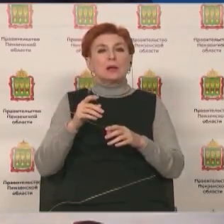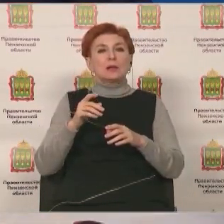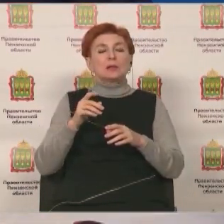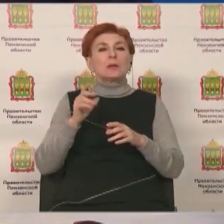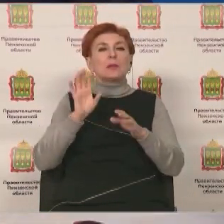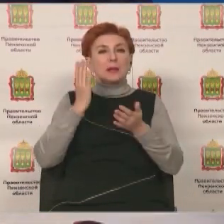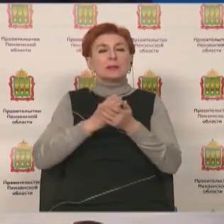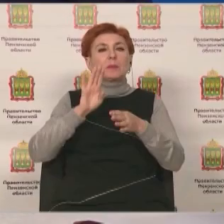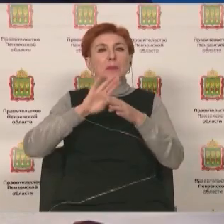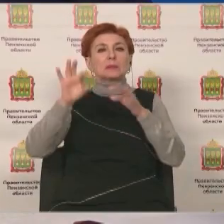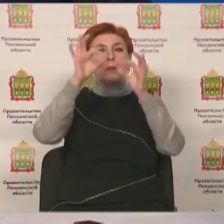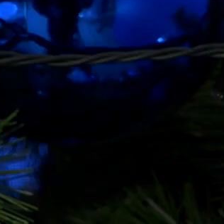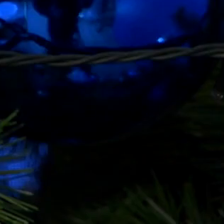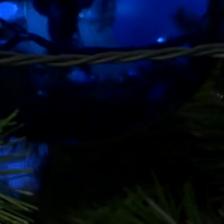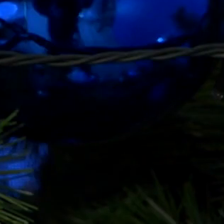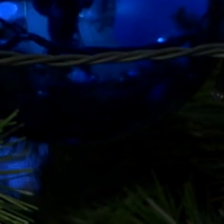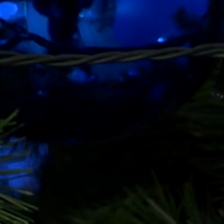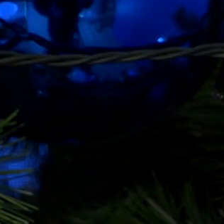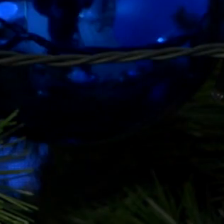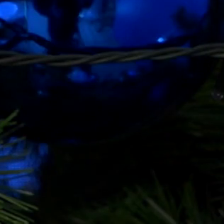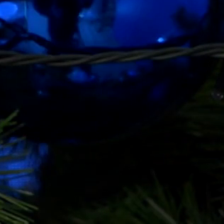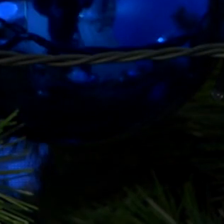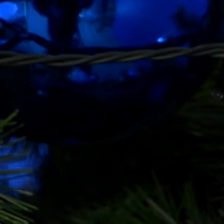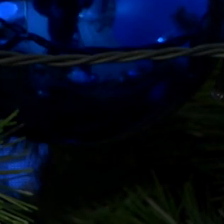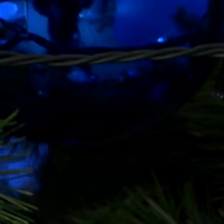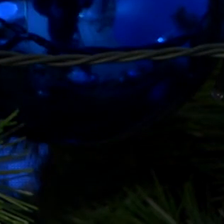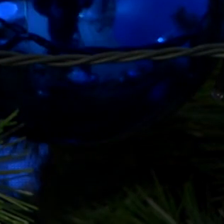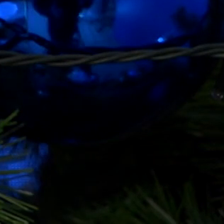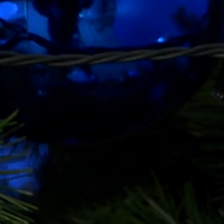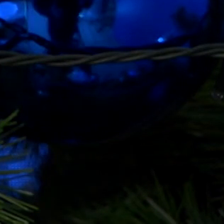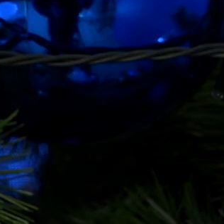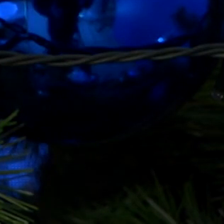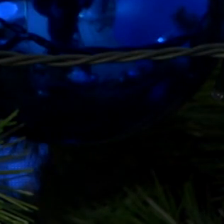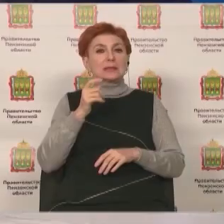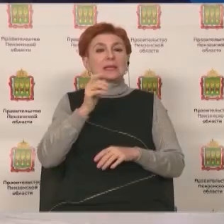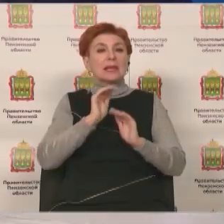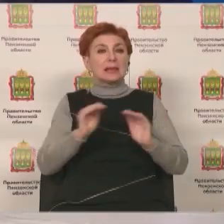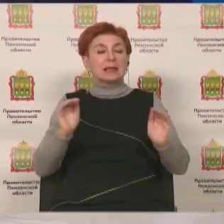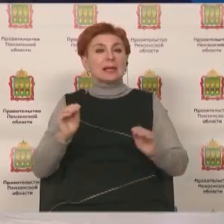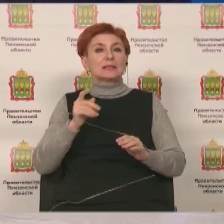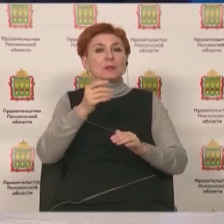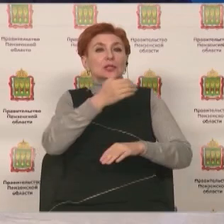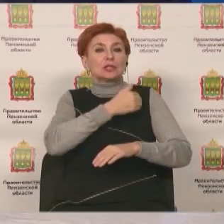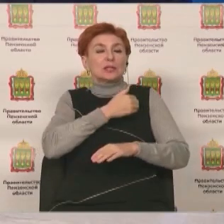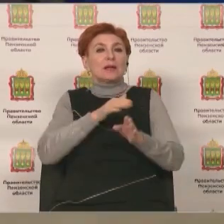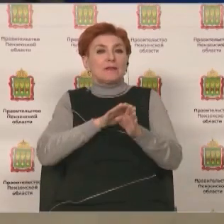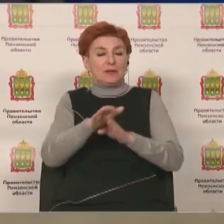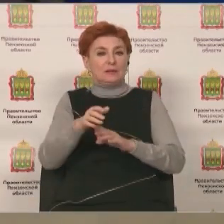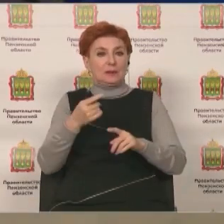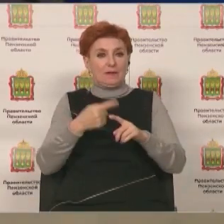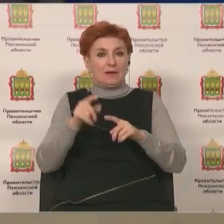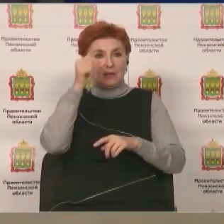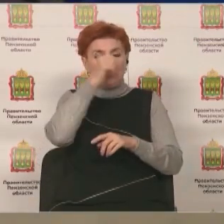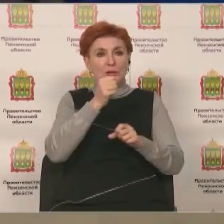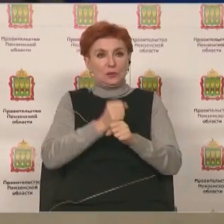Завершилась прямая линия доброй традиции, благотворительной акции «Елка желаний». Уже несколько лет она помогает исполнять мечты детей и